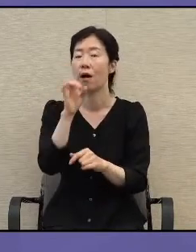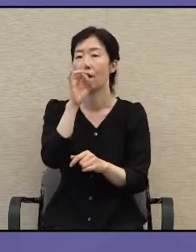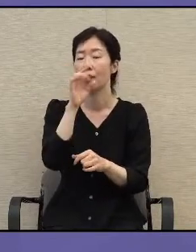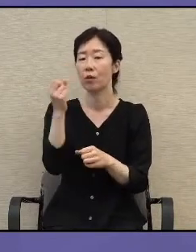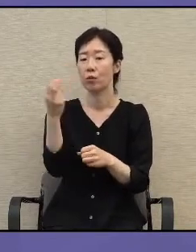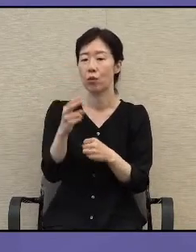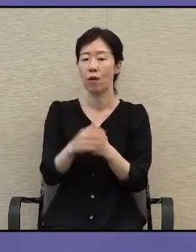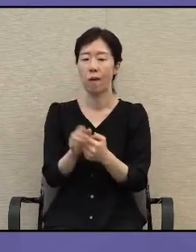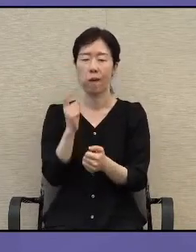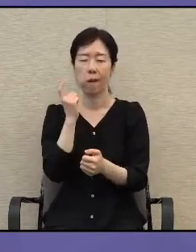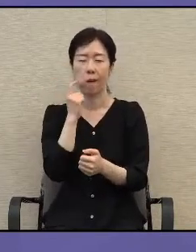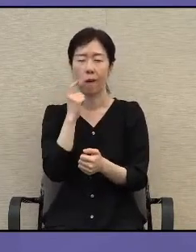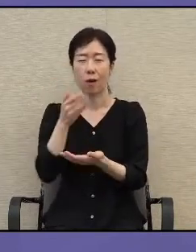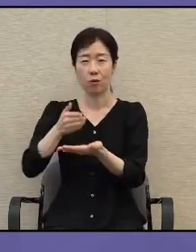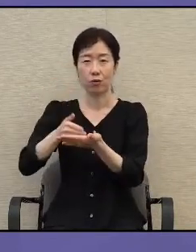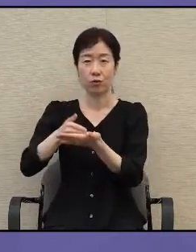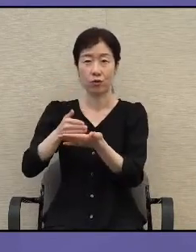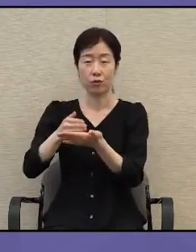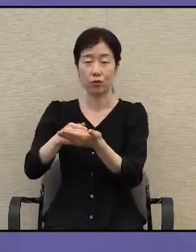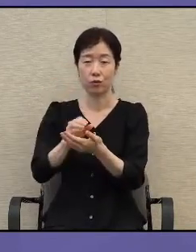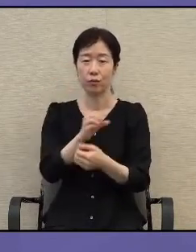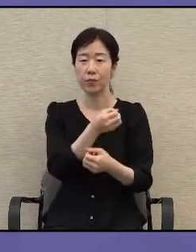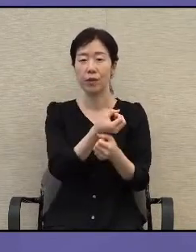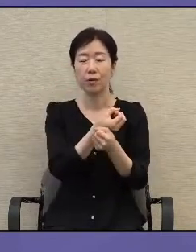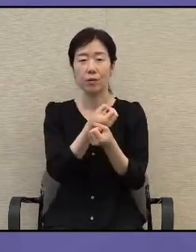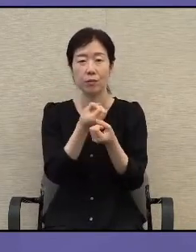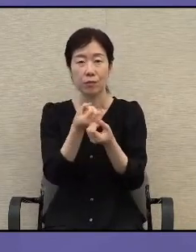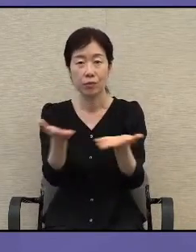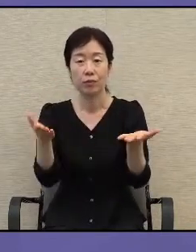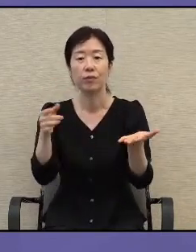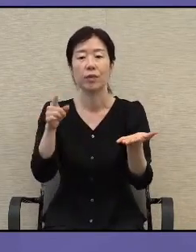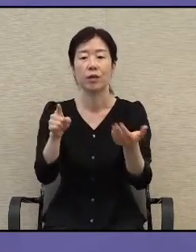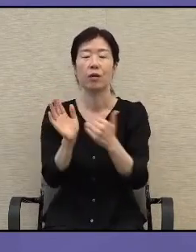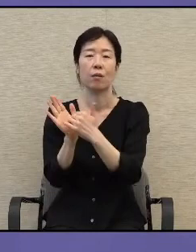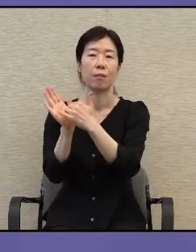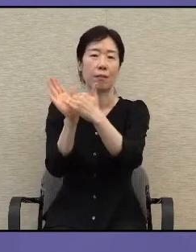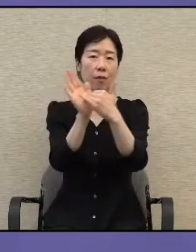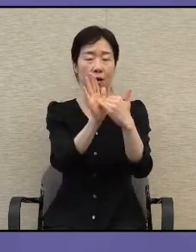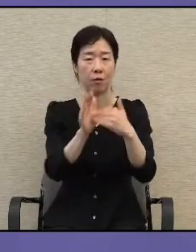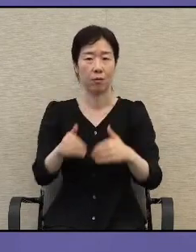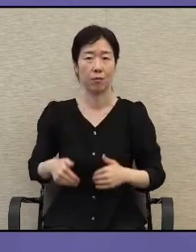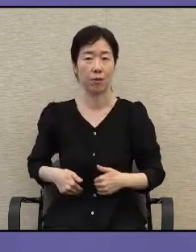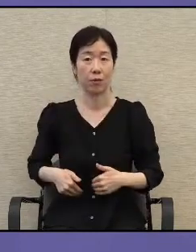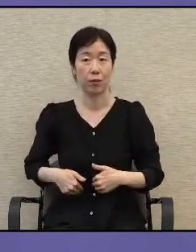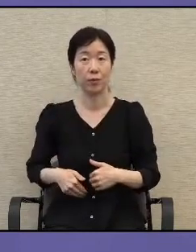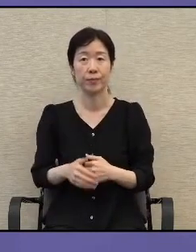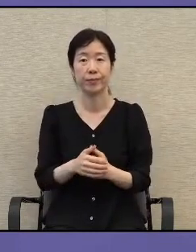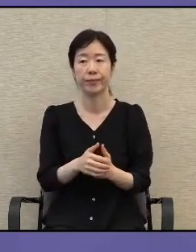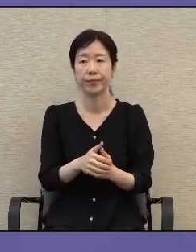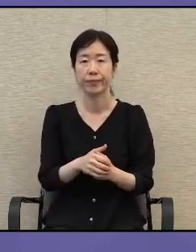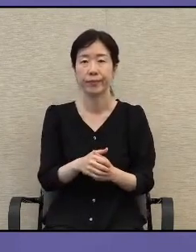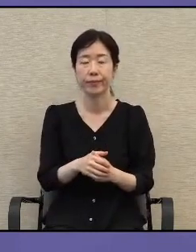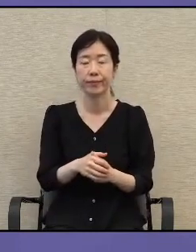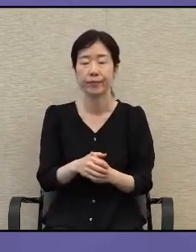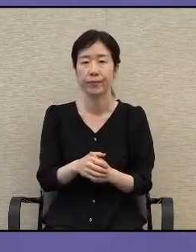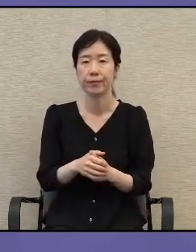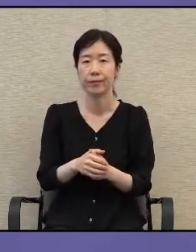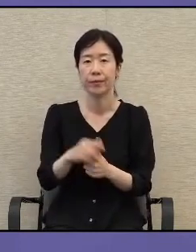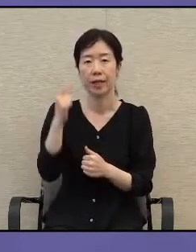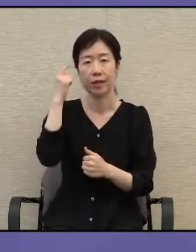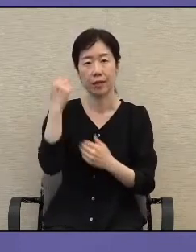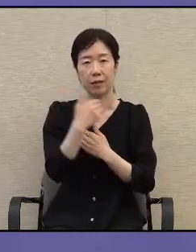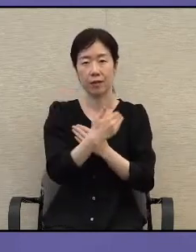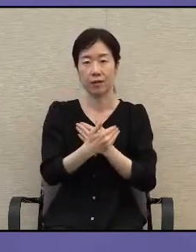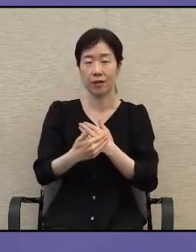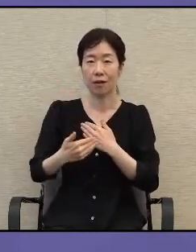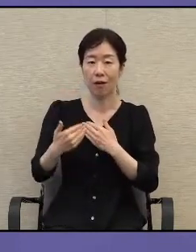대한 단속 강화는 특히 이런 확진자 격리자 그들의 정신건강에 매우 영향을 미치는 요인이라고 하겠습니다. 그리고